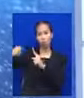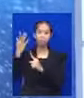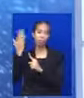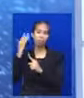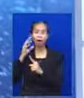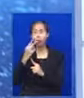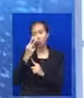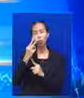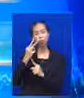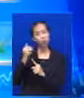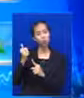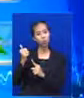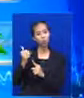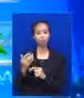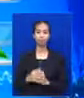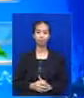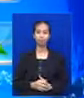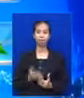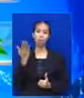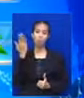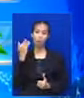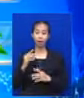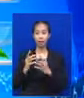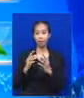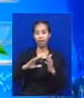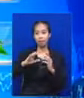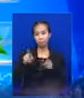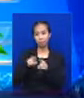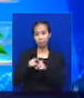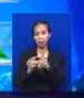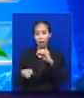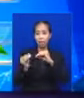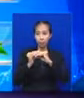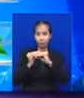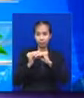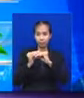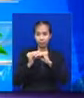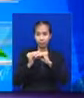เมื่อคืนนี้อย่างสดใสค่ะโดยหลังปิดตลาดเมื่อคืนนี้นะคะดัชนีดาวโจนส์ปรับตัวเพิ่มขึ้น